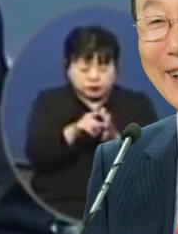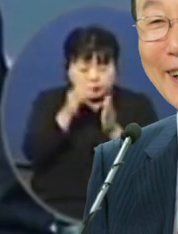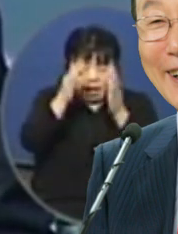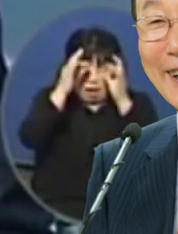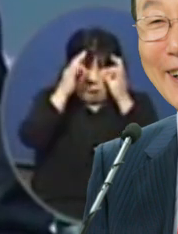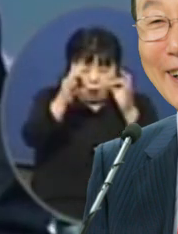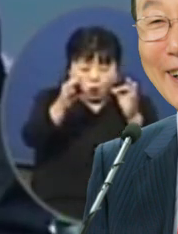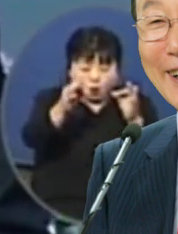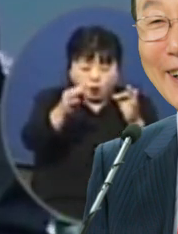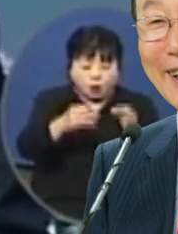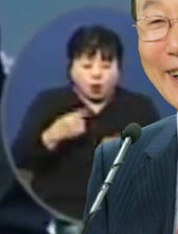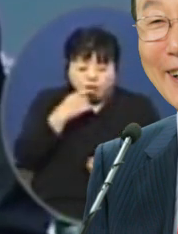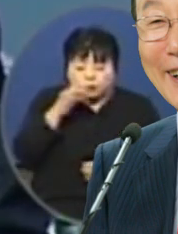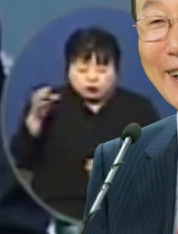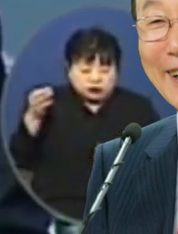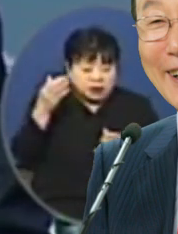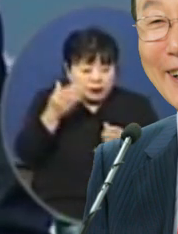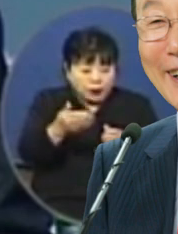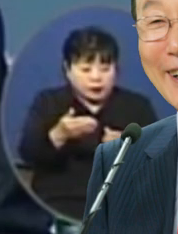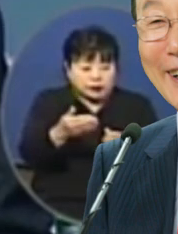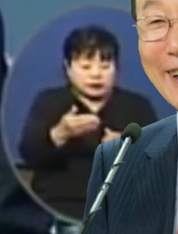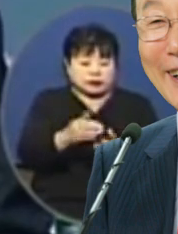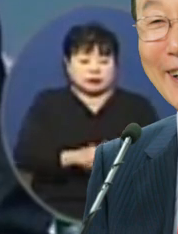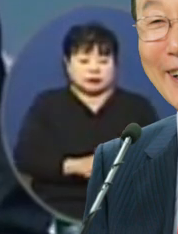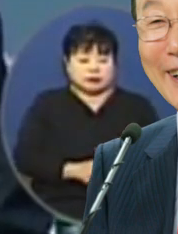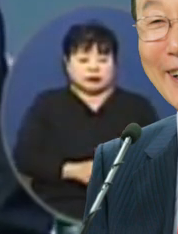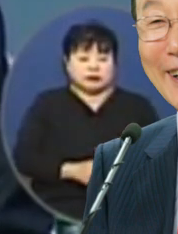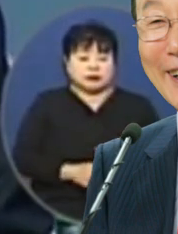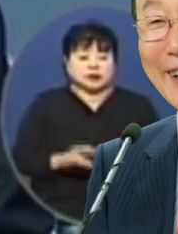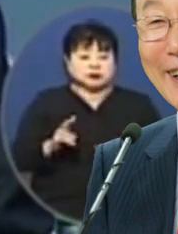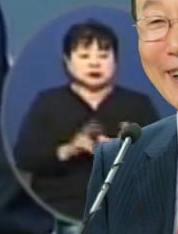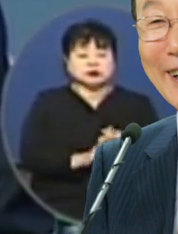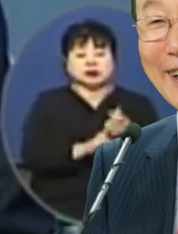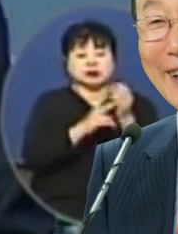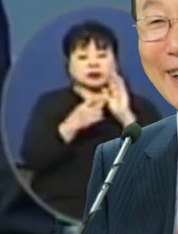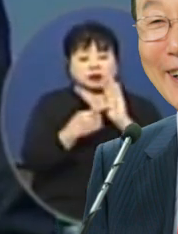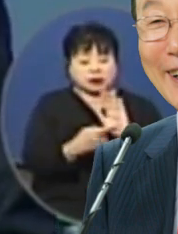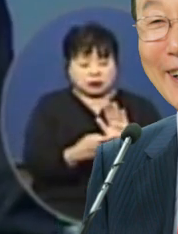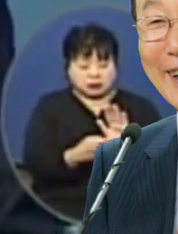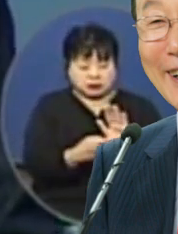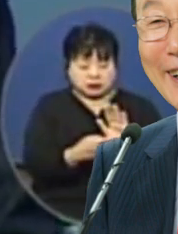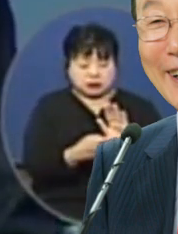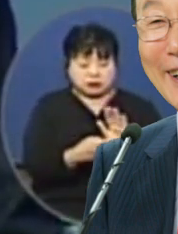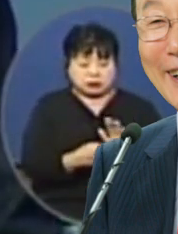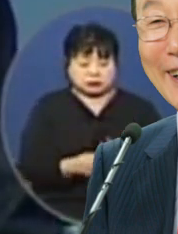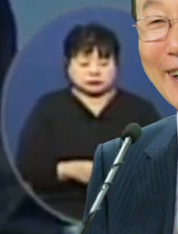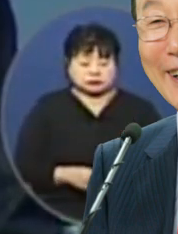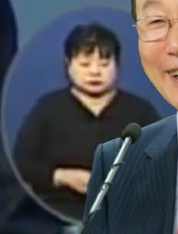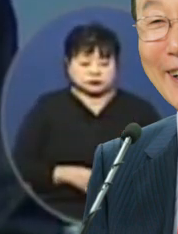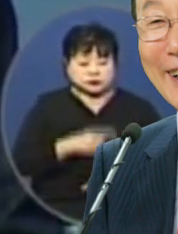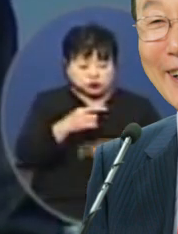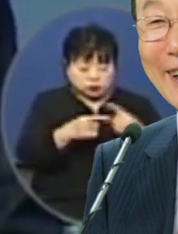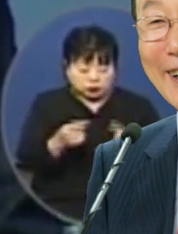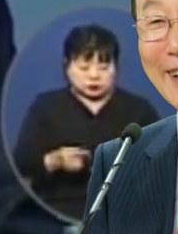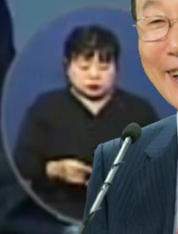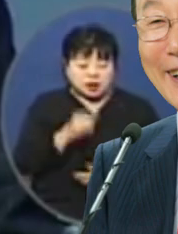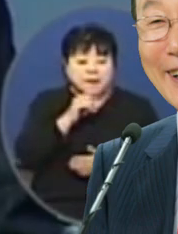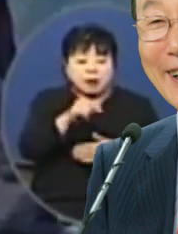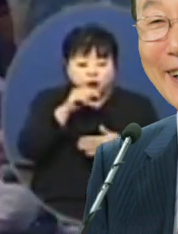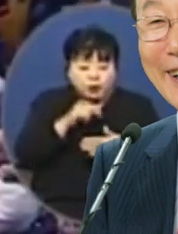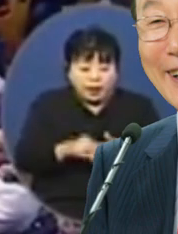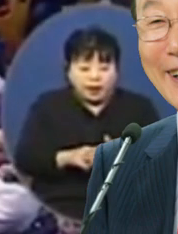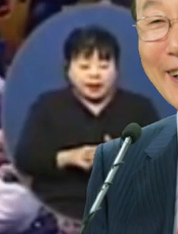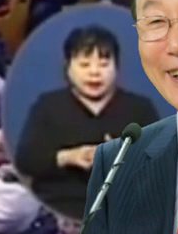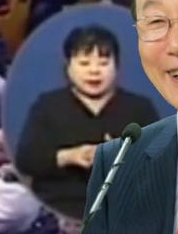바라보고 입으로 시인하면 역사가 일어나는 것입니다. 한번 따라 말만 하십시오. 마음속에